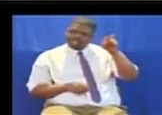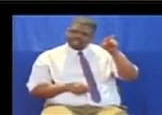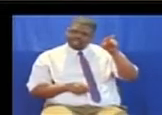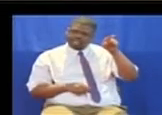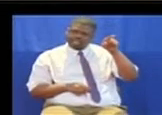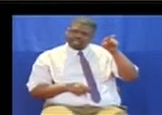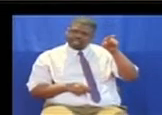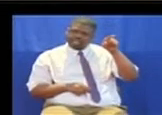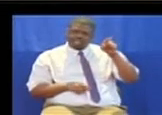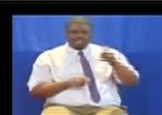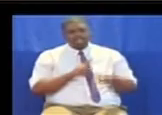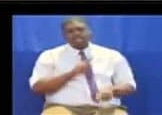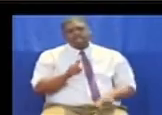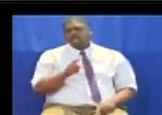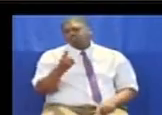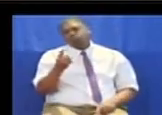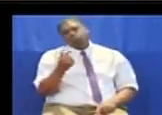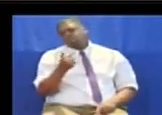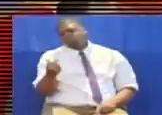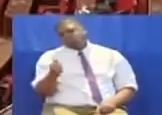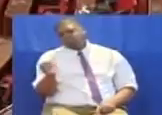Kwa dakika moja tu mzee.